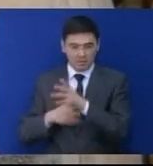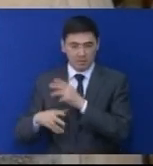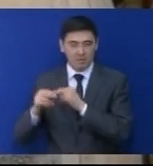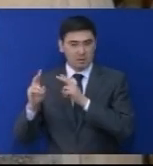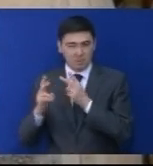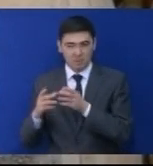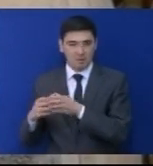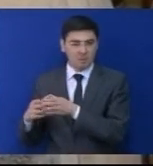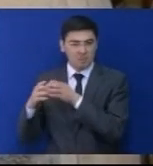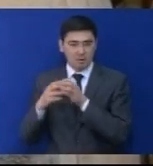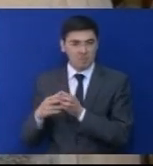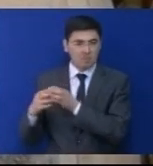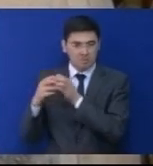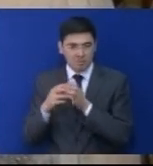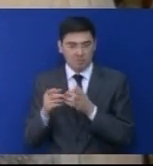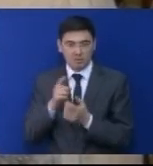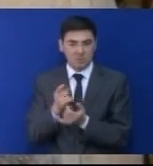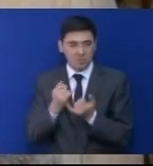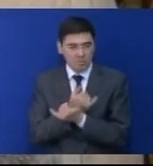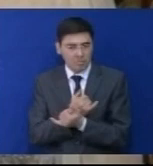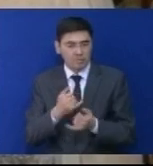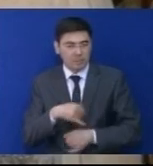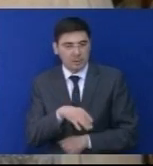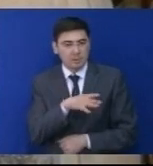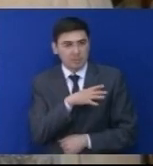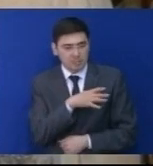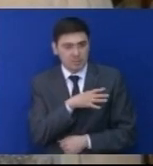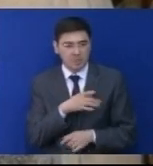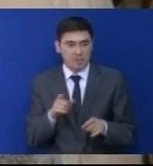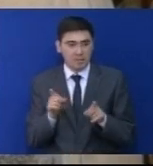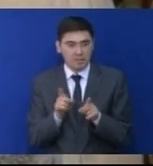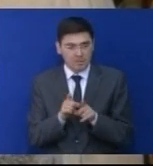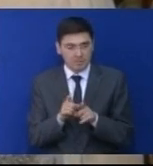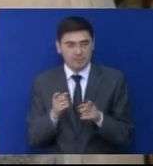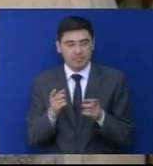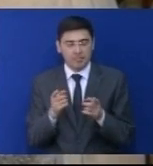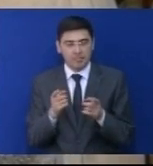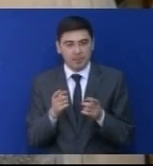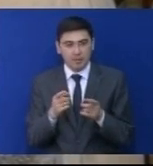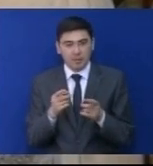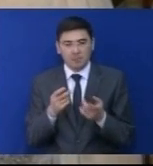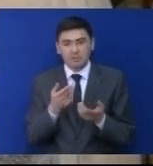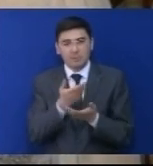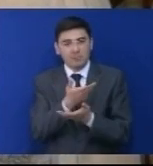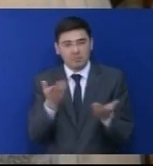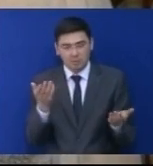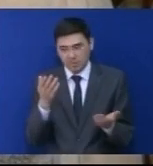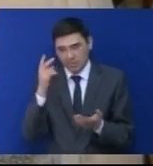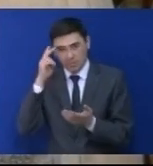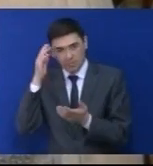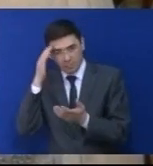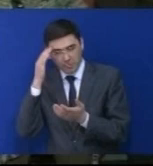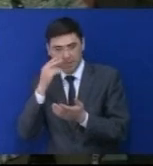бүгін сіздердің алдарыңызда үлкен сахнаға шығып, осындай өздерін өнерлерін